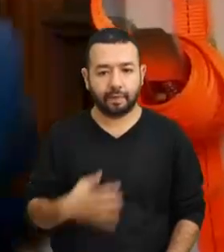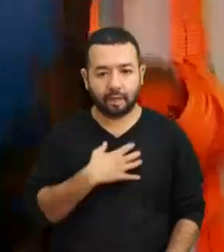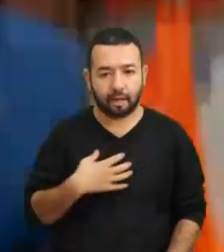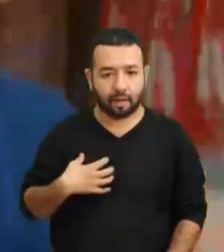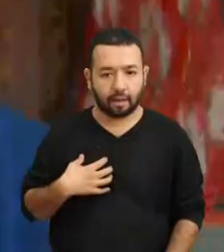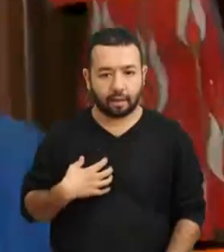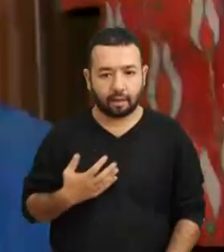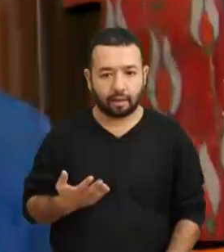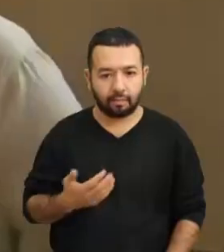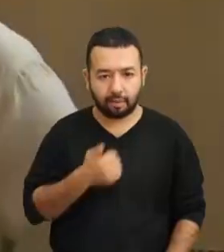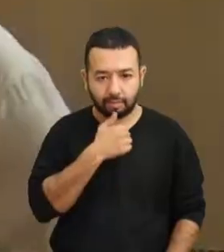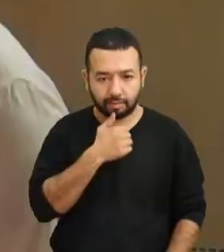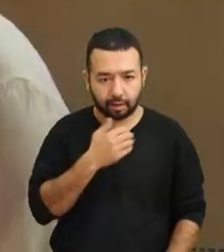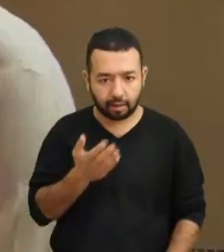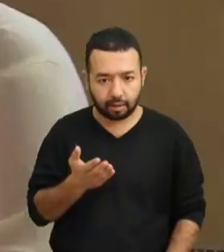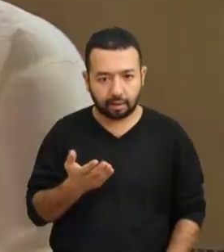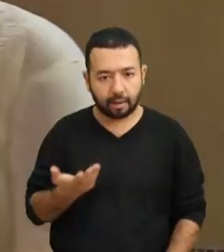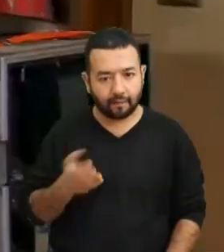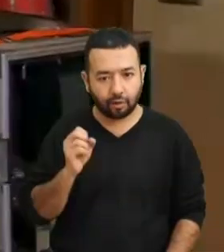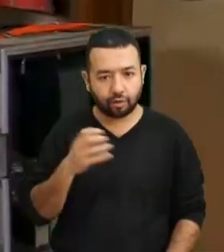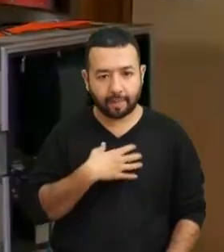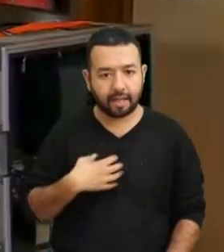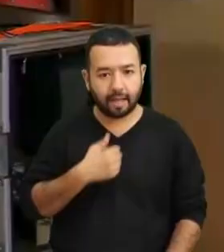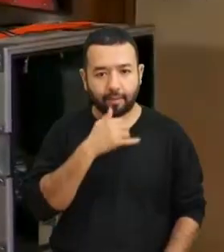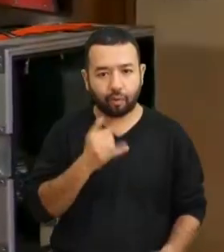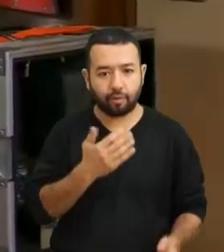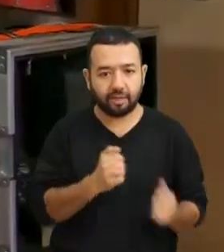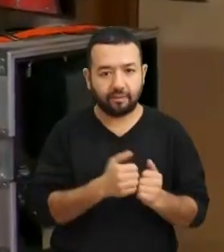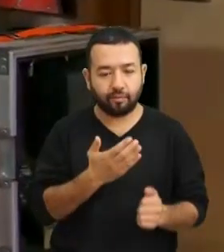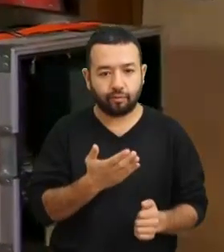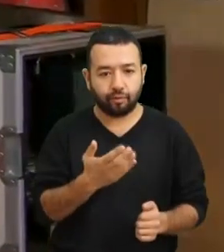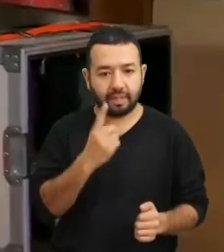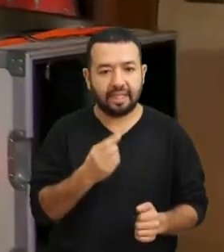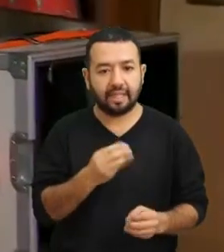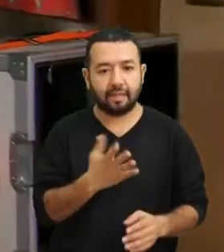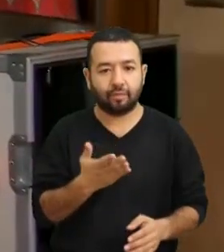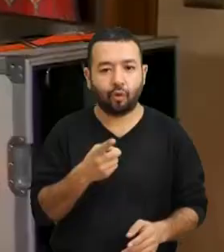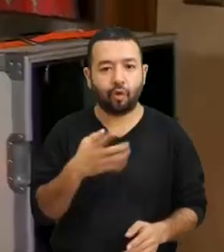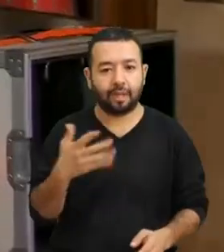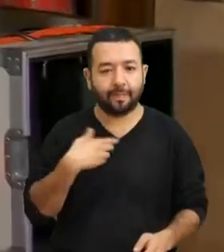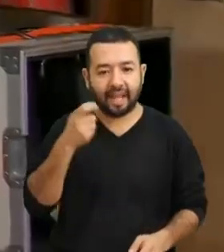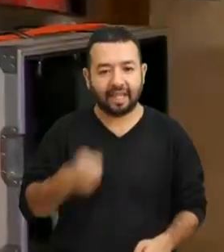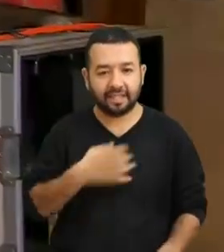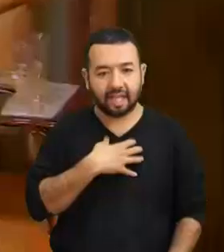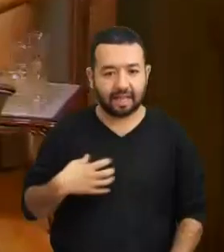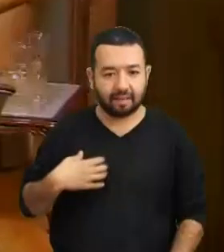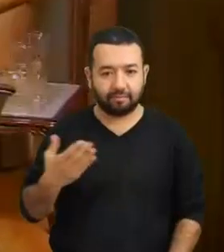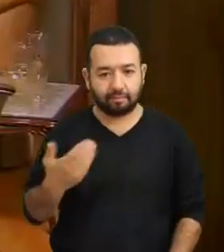Anne? Baba? Evet hocam anneyle babayı oynayacak çiftimiz. İyi kast değil mi? Ya öyle değil bunlar benim annem